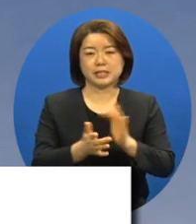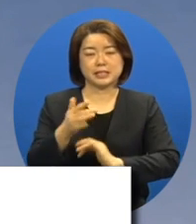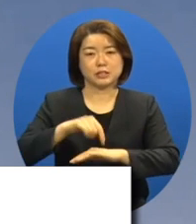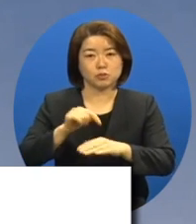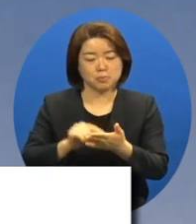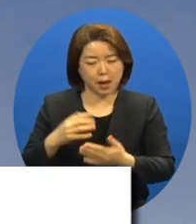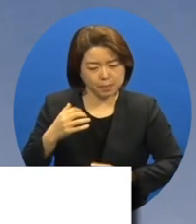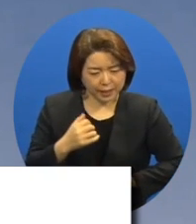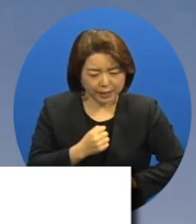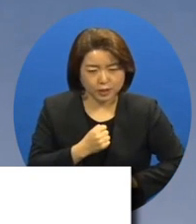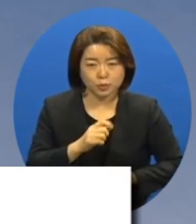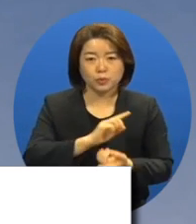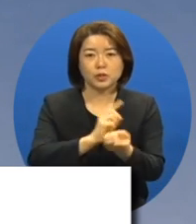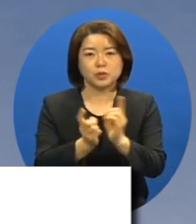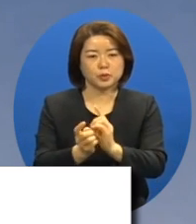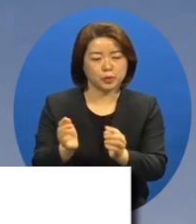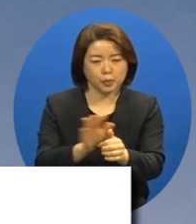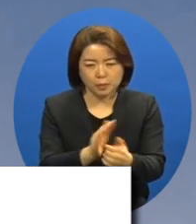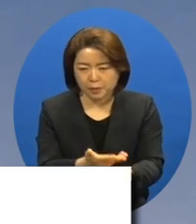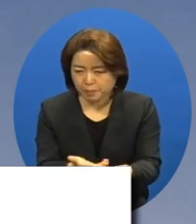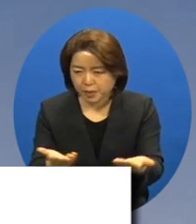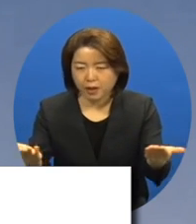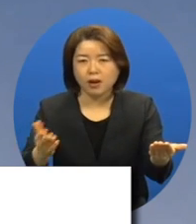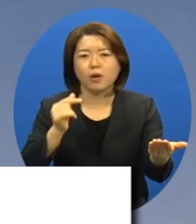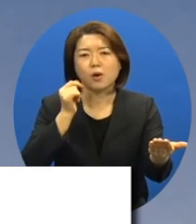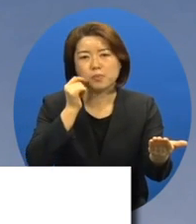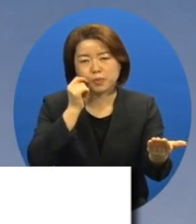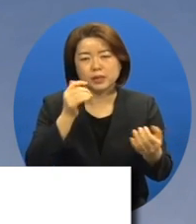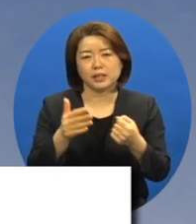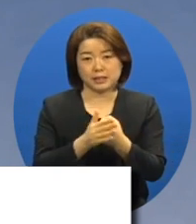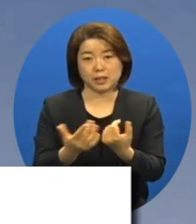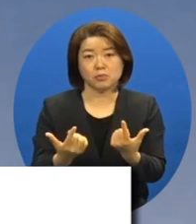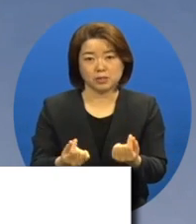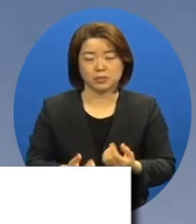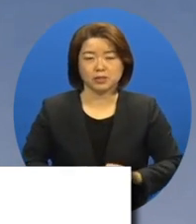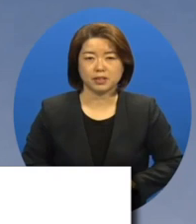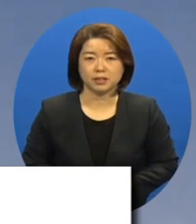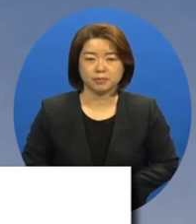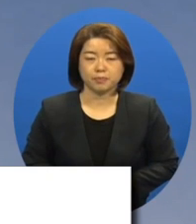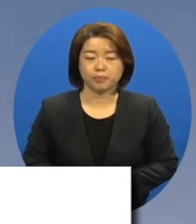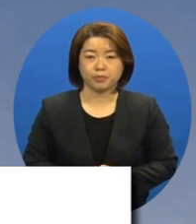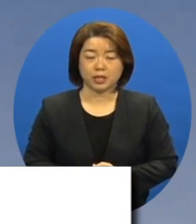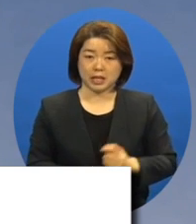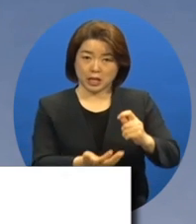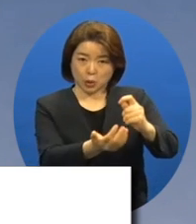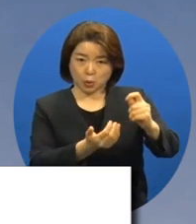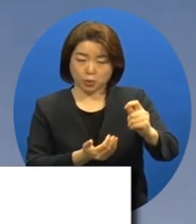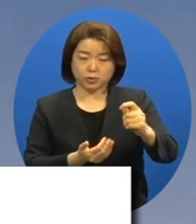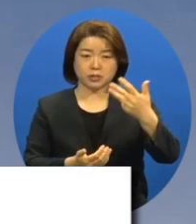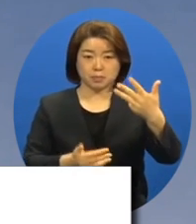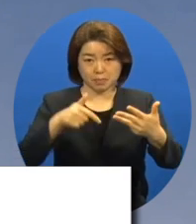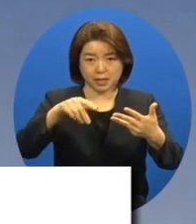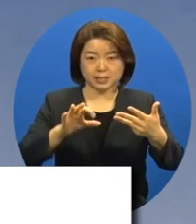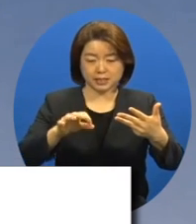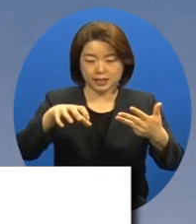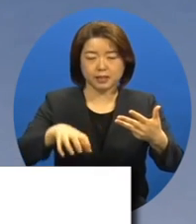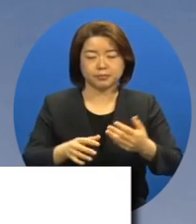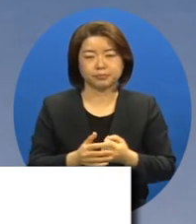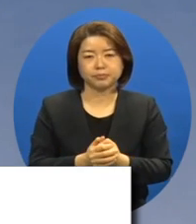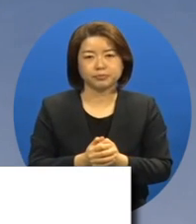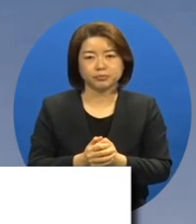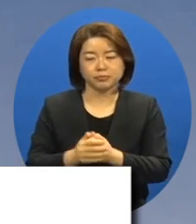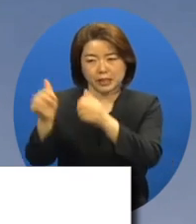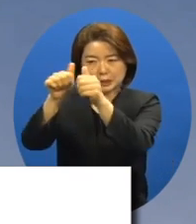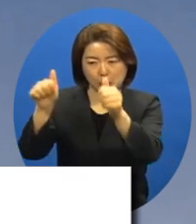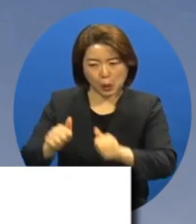서로를 대 하지 않았기 때문에 그랬습니다 고린도전서 8장 에서는 우상에게